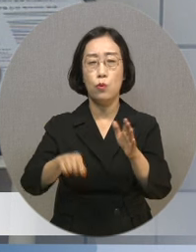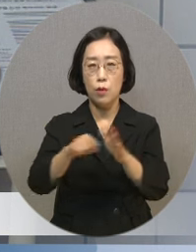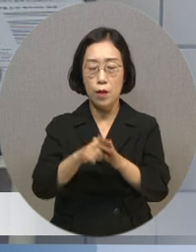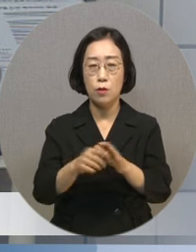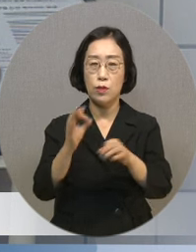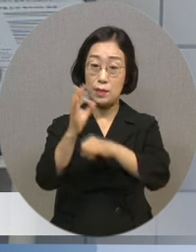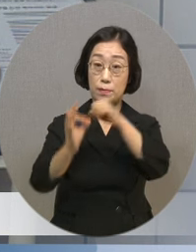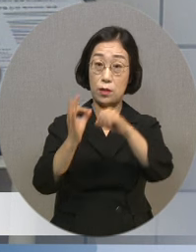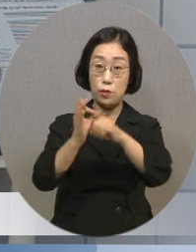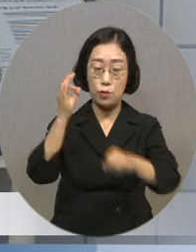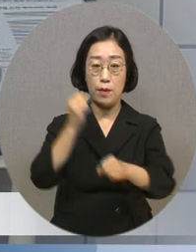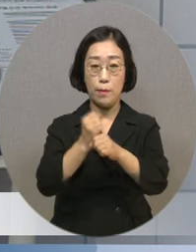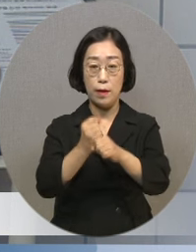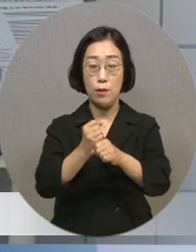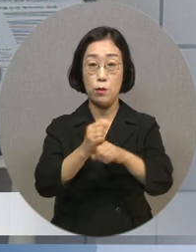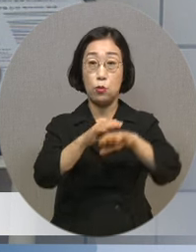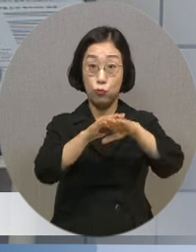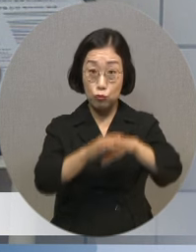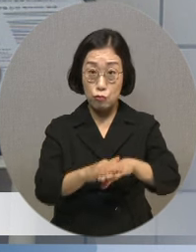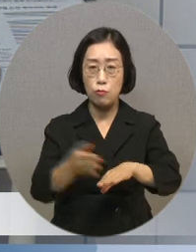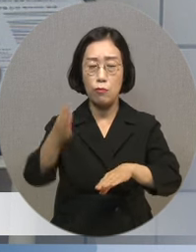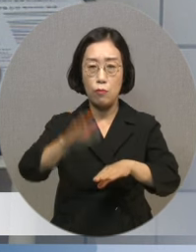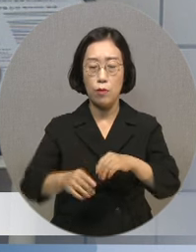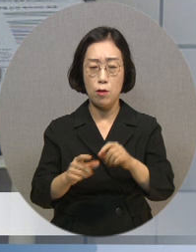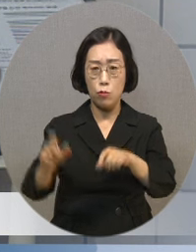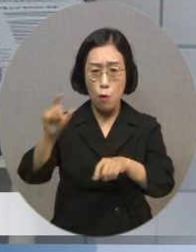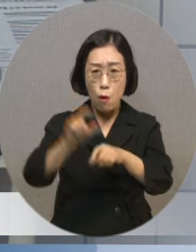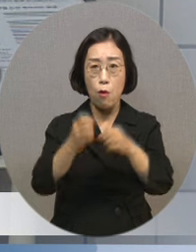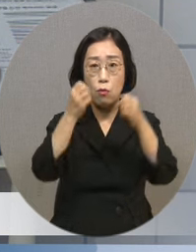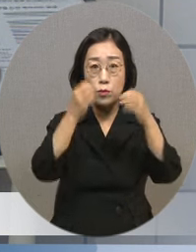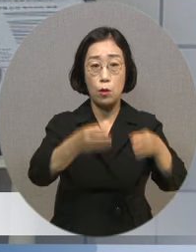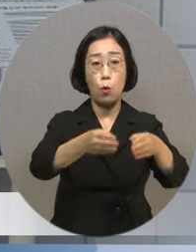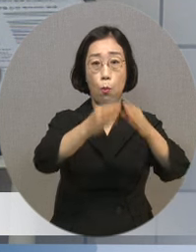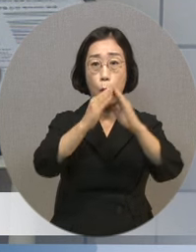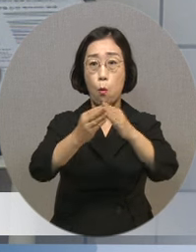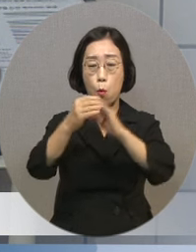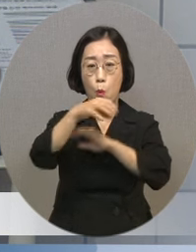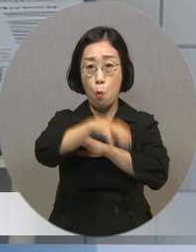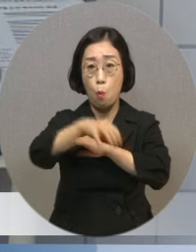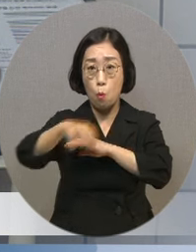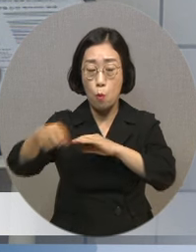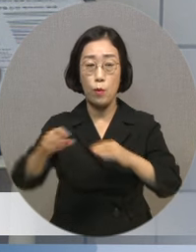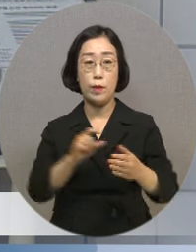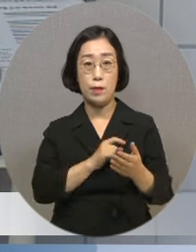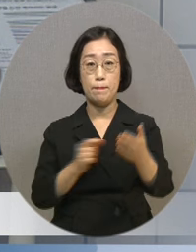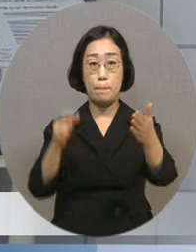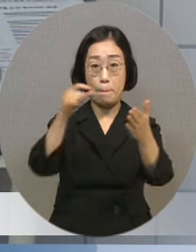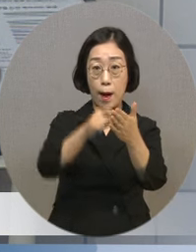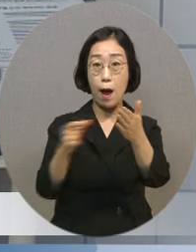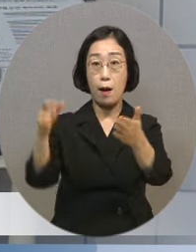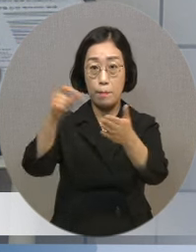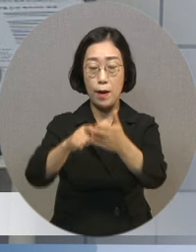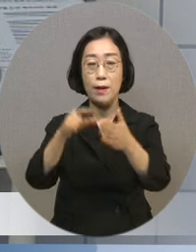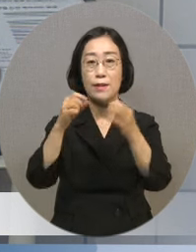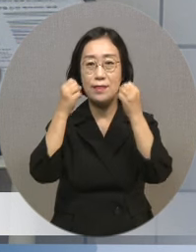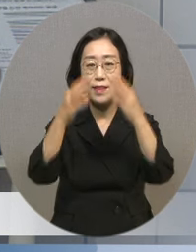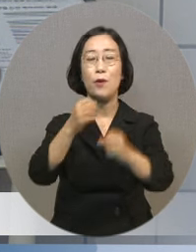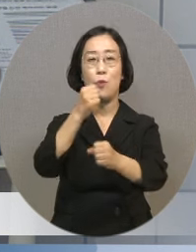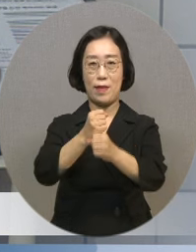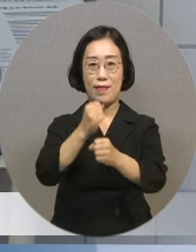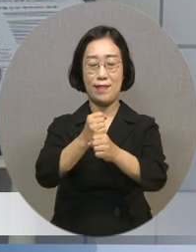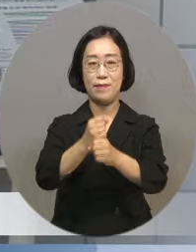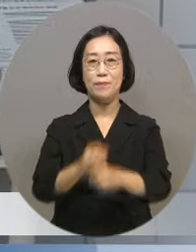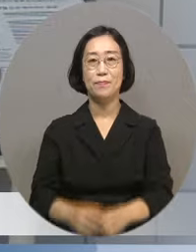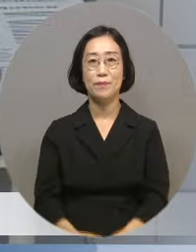지도를 설치했는데요 새롭게 추가된 역 이름과 노선 등을 담아 다시 제작했습니다 정유정